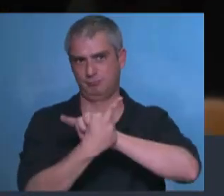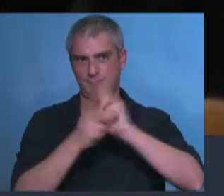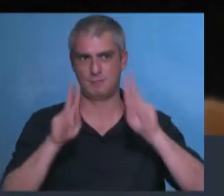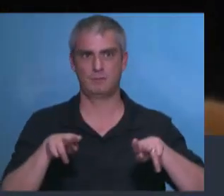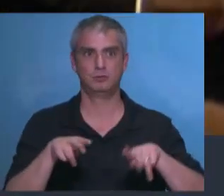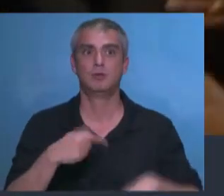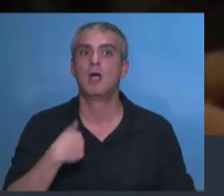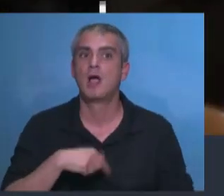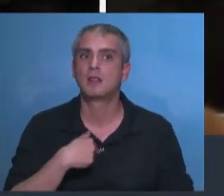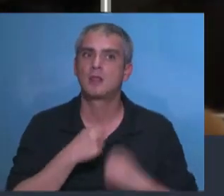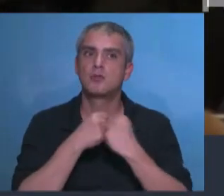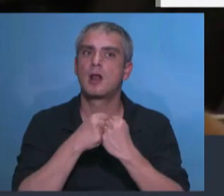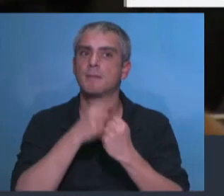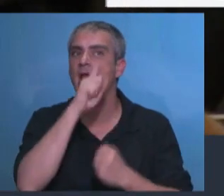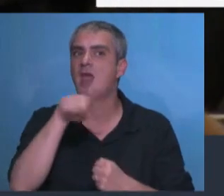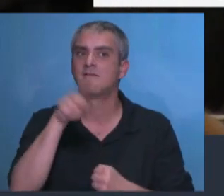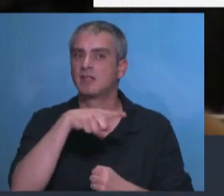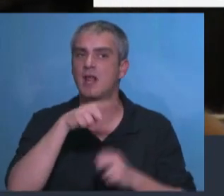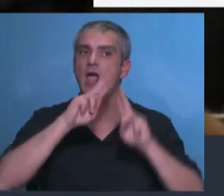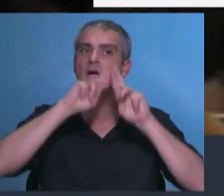We will fight to abolish ICE.